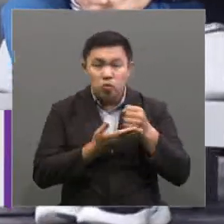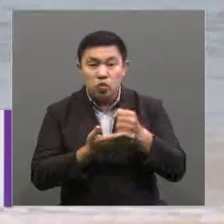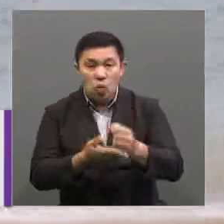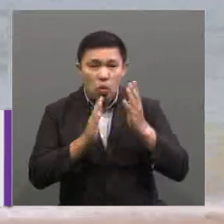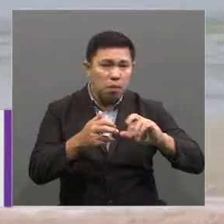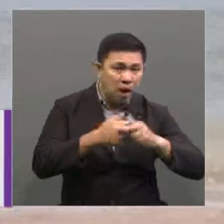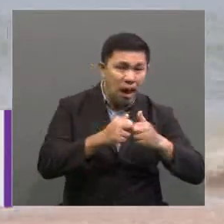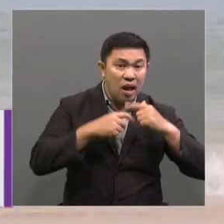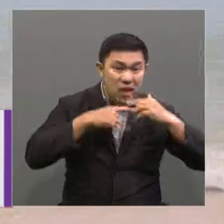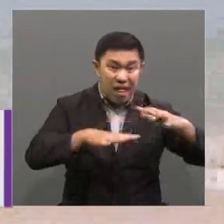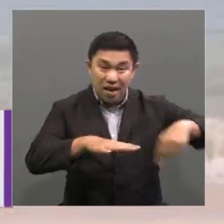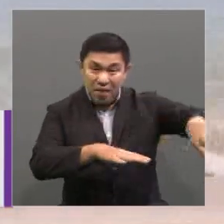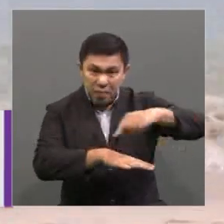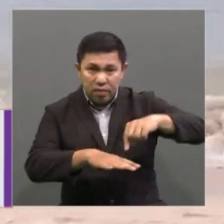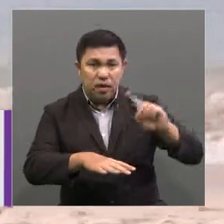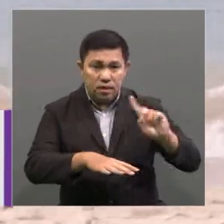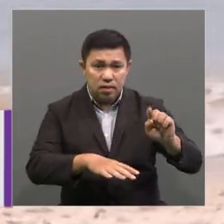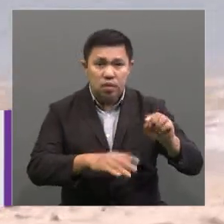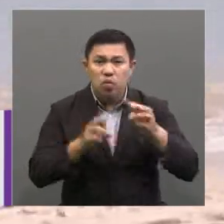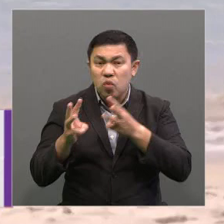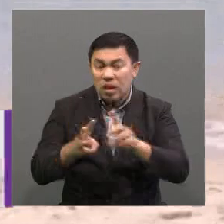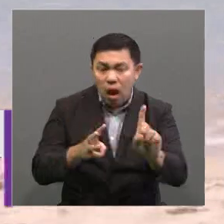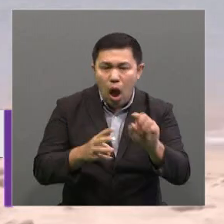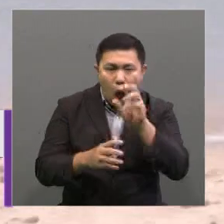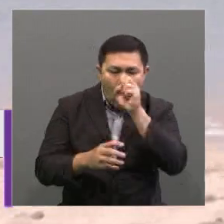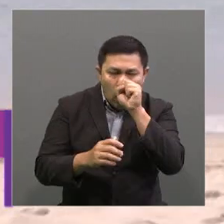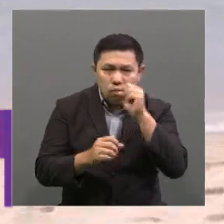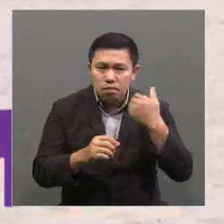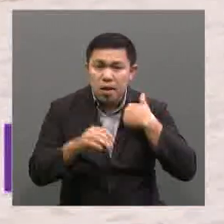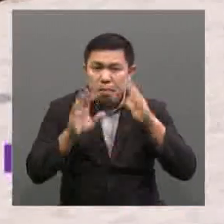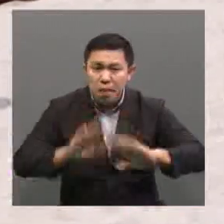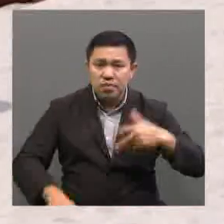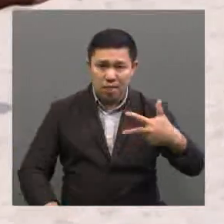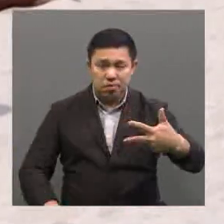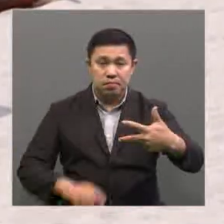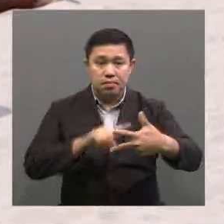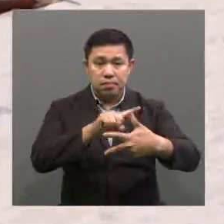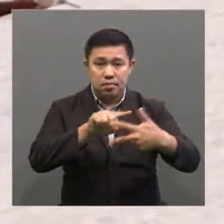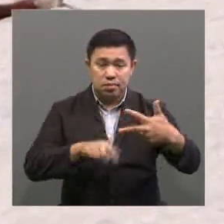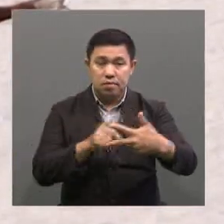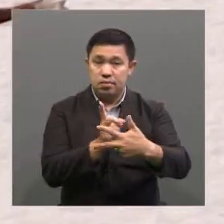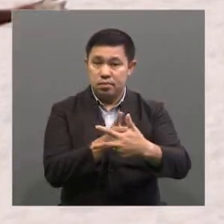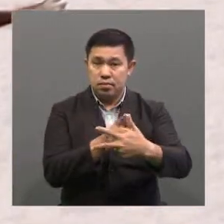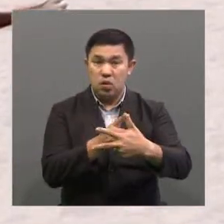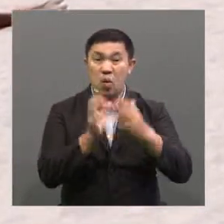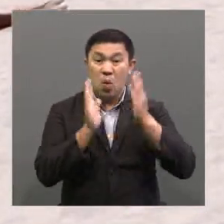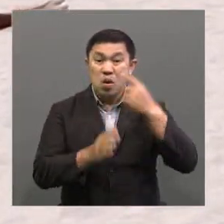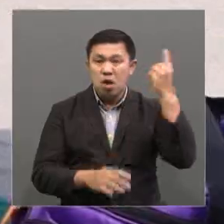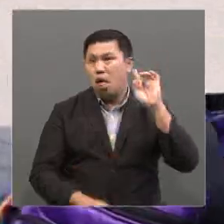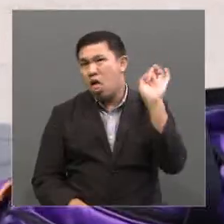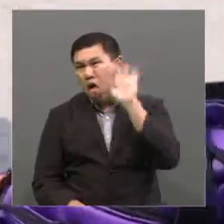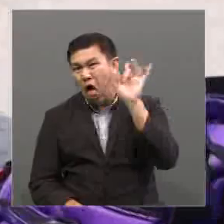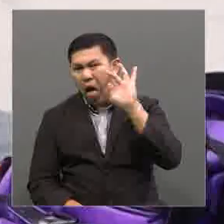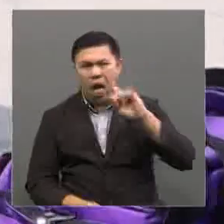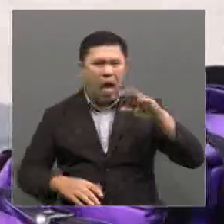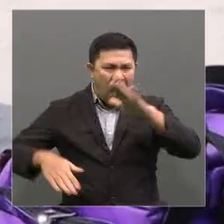เหลือผู้ประสบภัยทางทะเลครั้งนี้นะคะเขาจำลองสถานการณ์ไว้3อย่างก็คืออย่างแรกเนี่ยนักท่องเที่ยวฝ่าฝืน